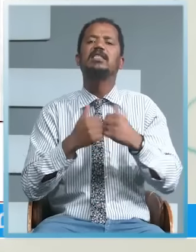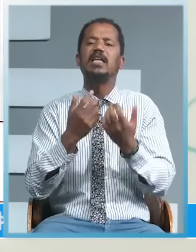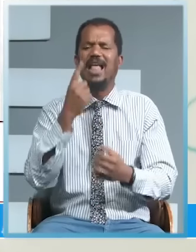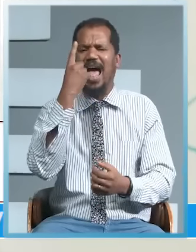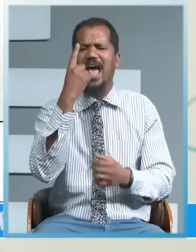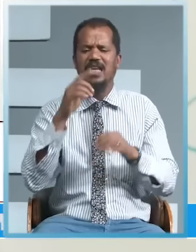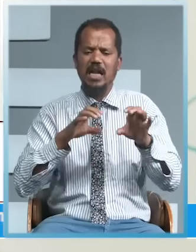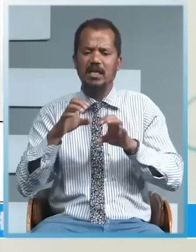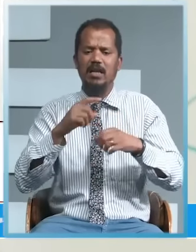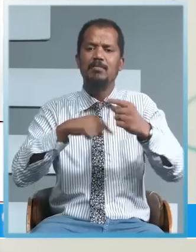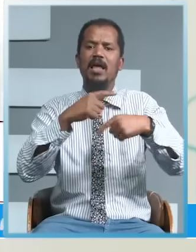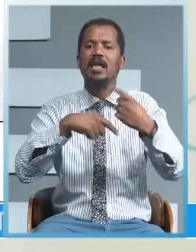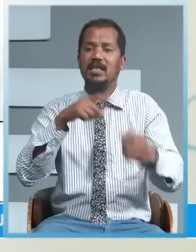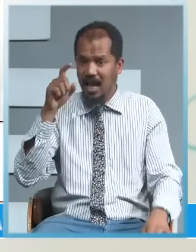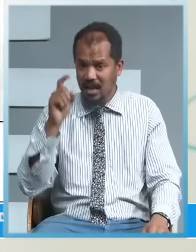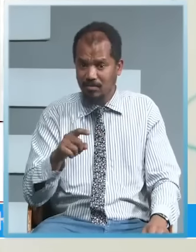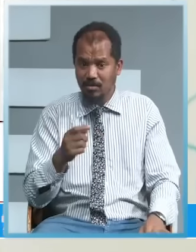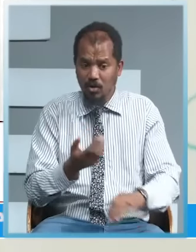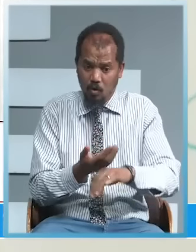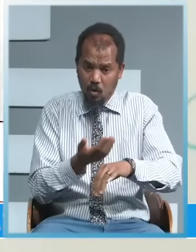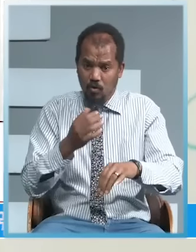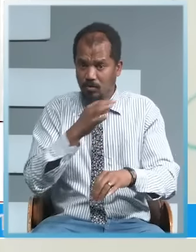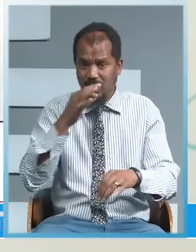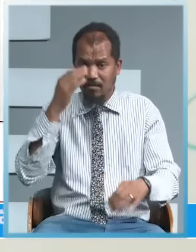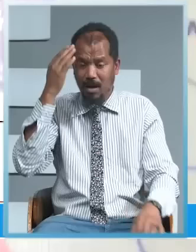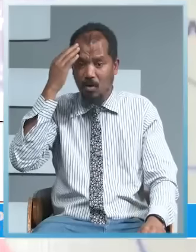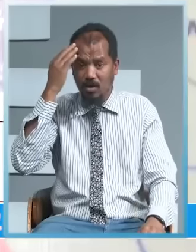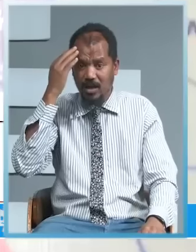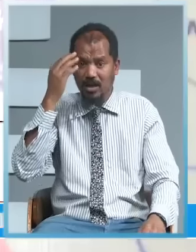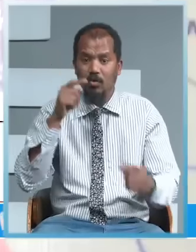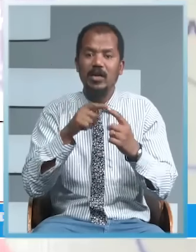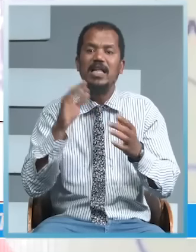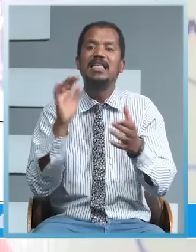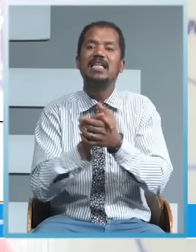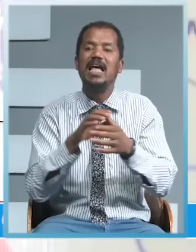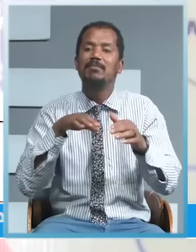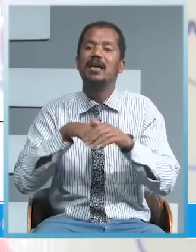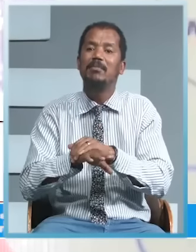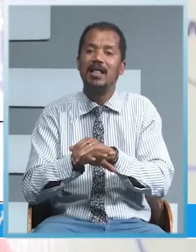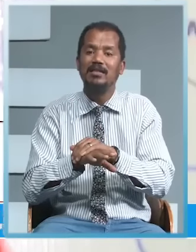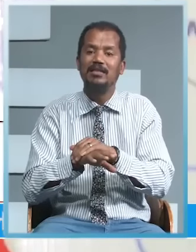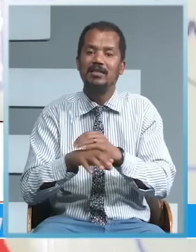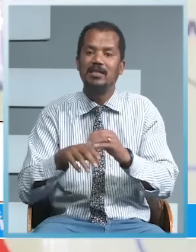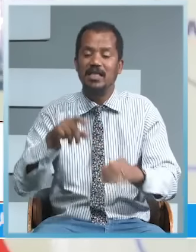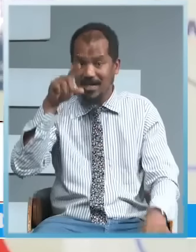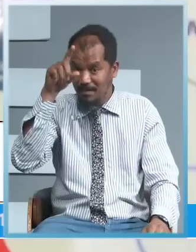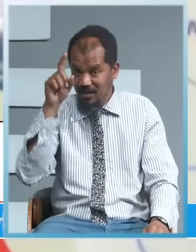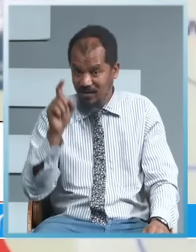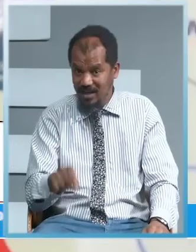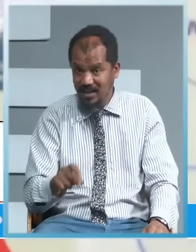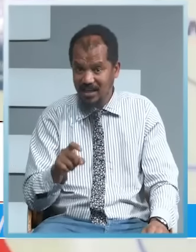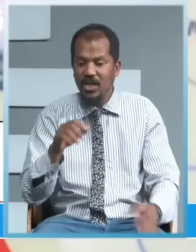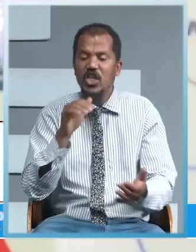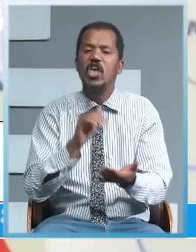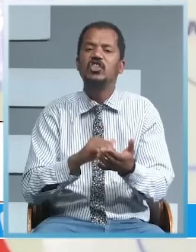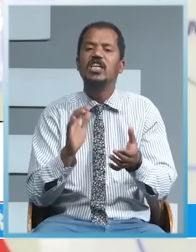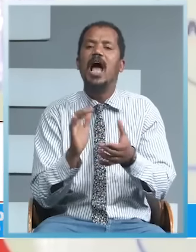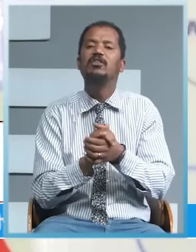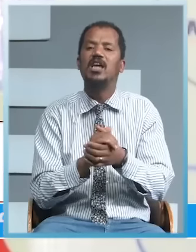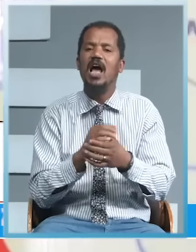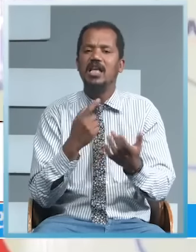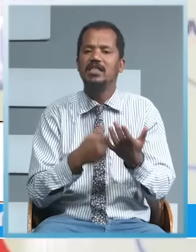አንድ አድርገን መሄድ እንዳለብን ከወዲሁ በደንብ አውቀን ወደ ትዳሩ መግባት እንደሚያስፈልግ የሺ ጋብቻ እዚህ